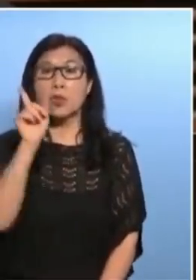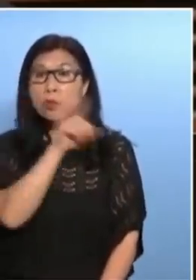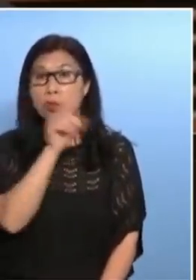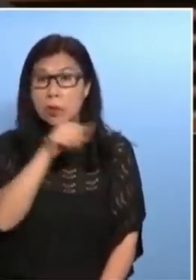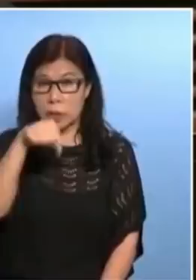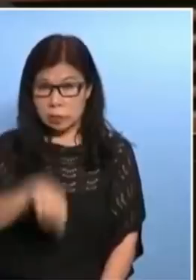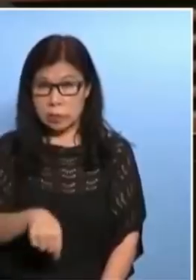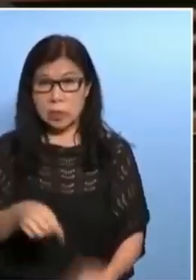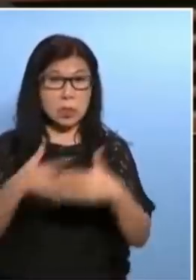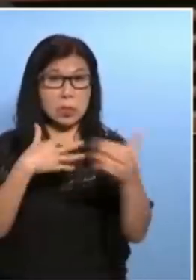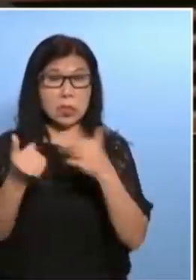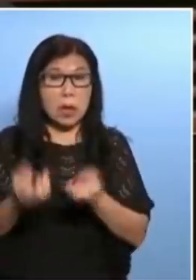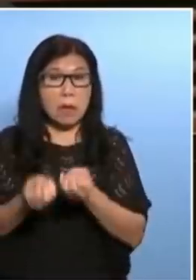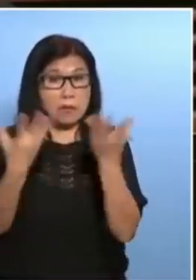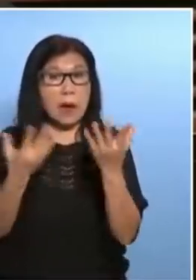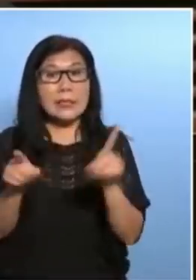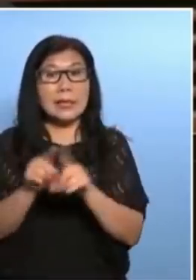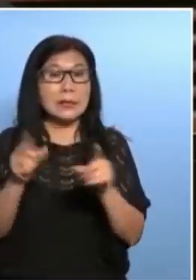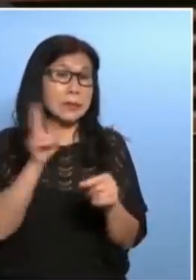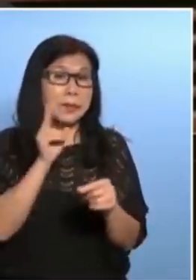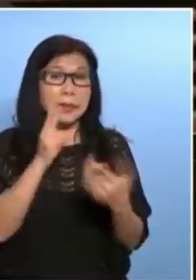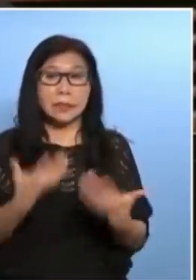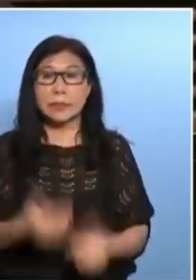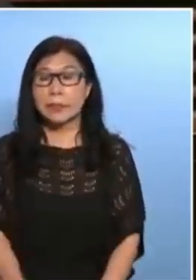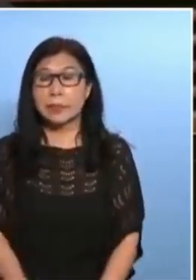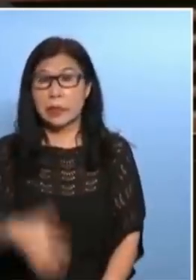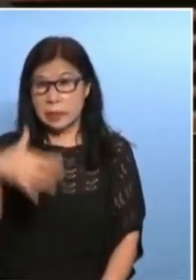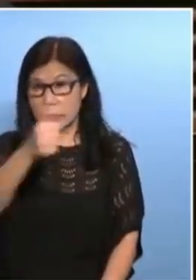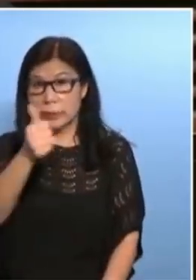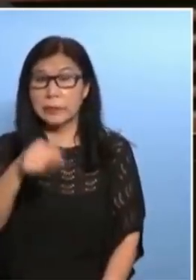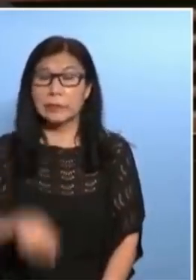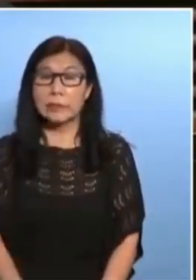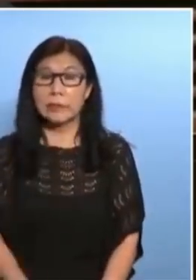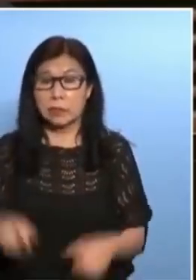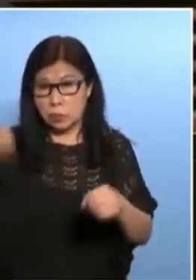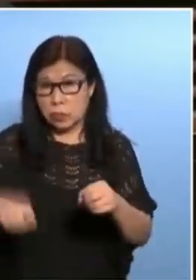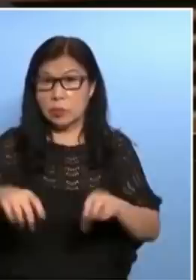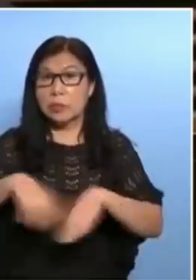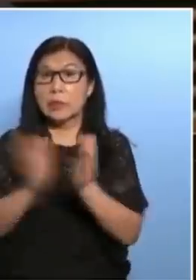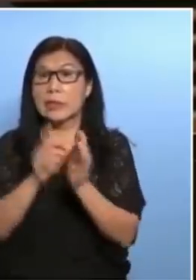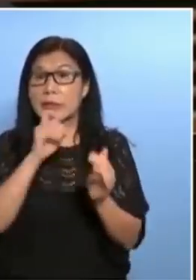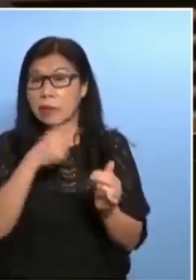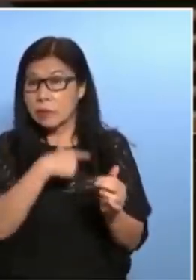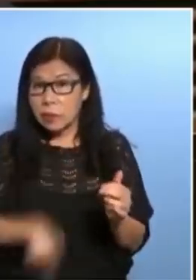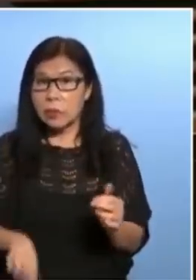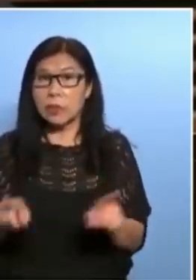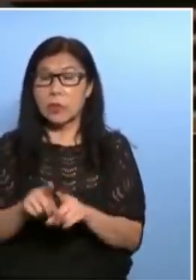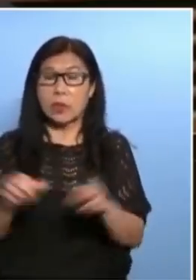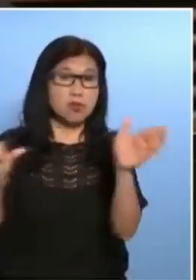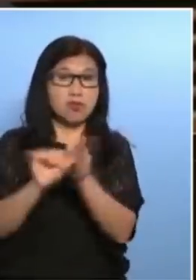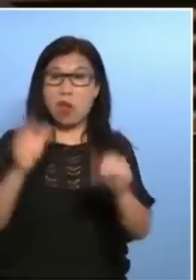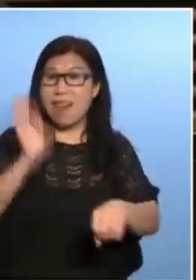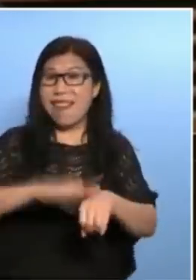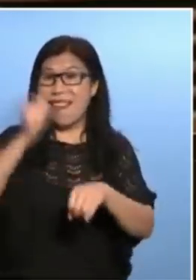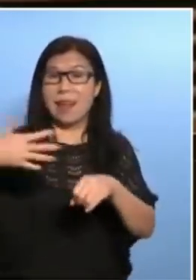在本會發生的事情作為一個例子。當時主席你裁定有議員指最佳主席